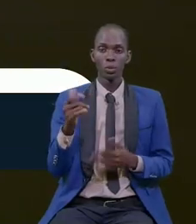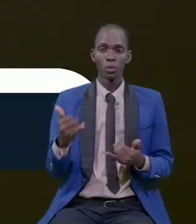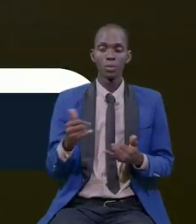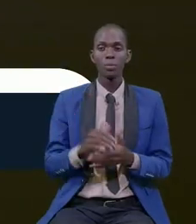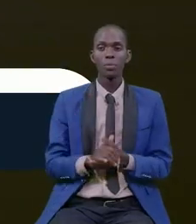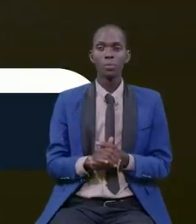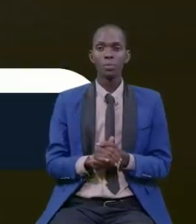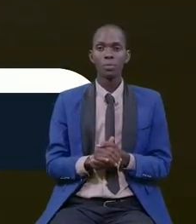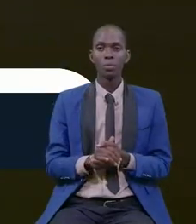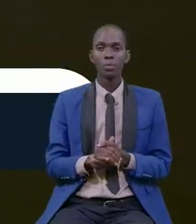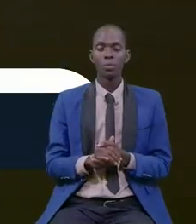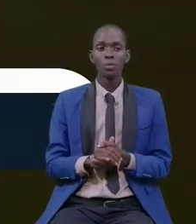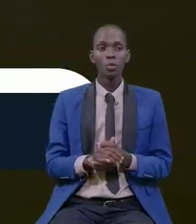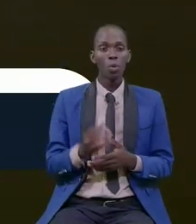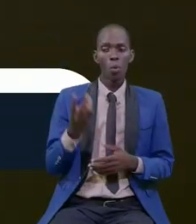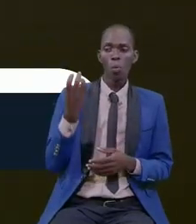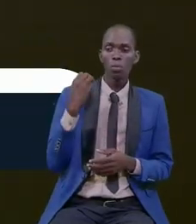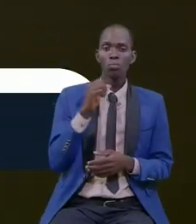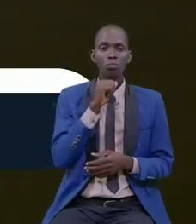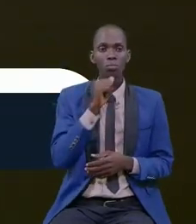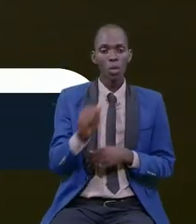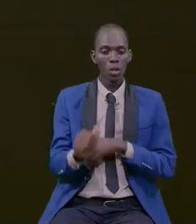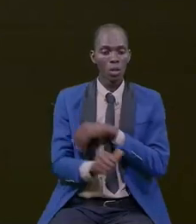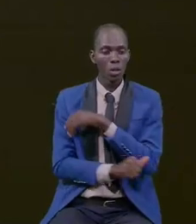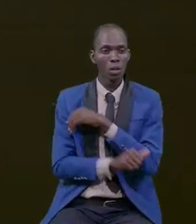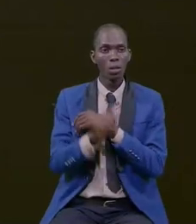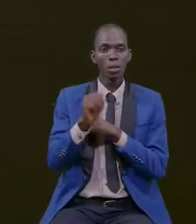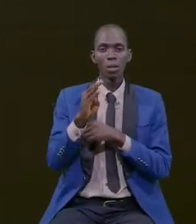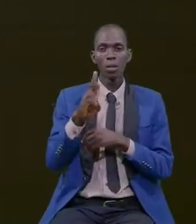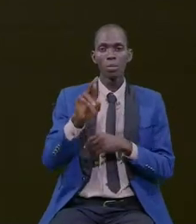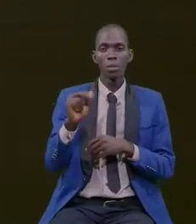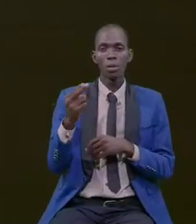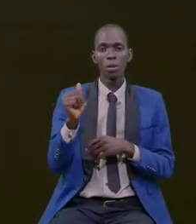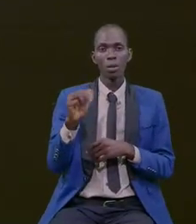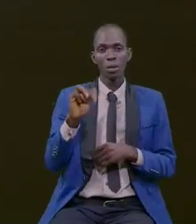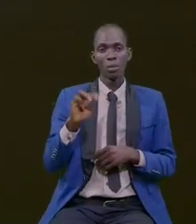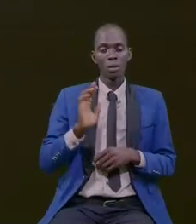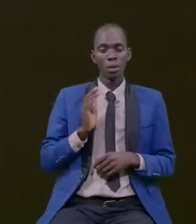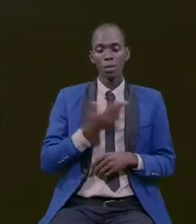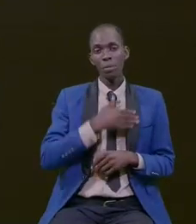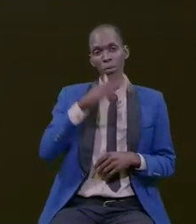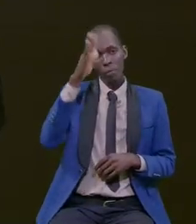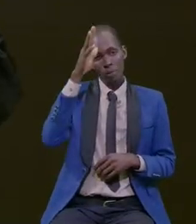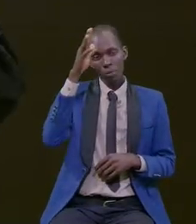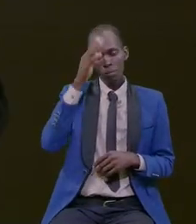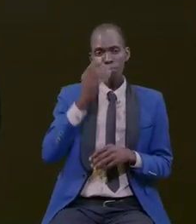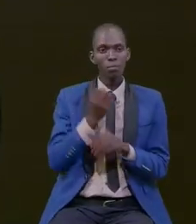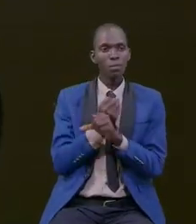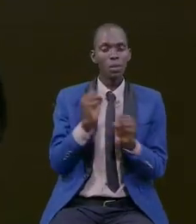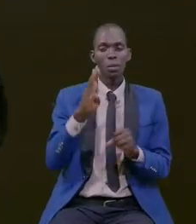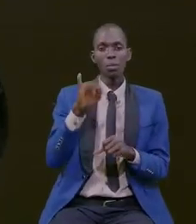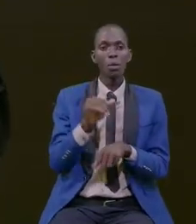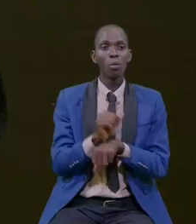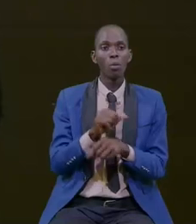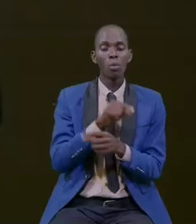21 Abraham notre père ne fut-il pas justifié par les œuvres lorsqu'il offrit